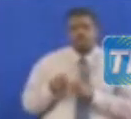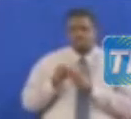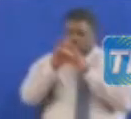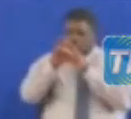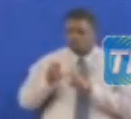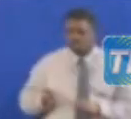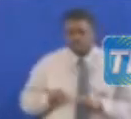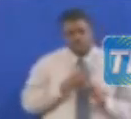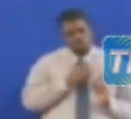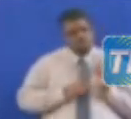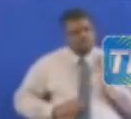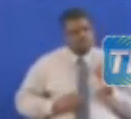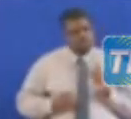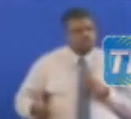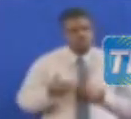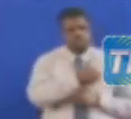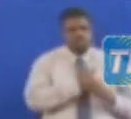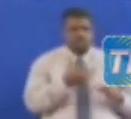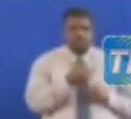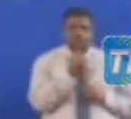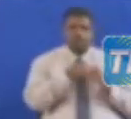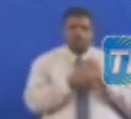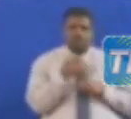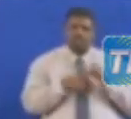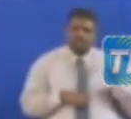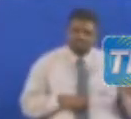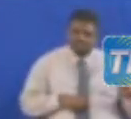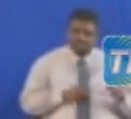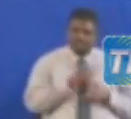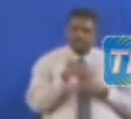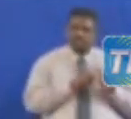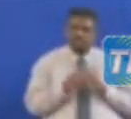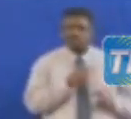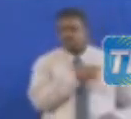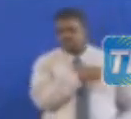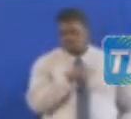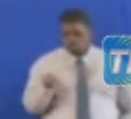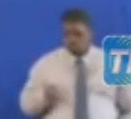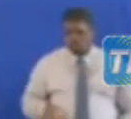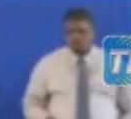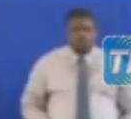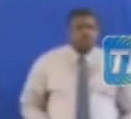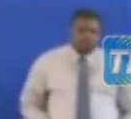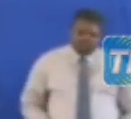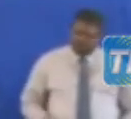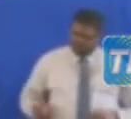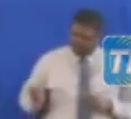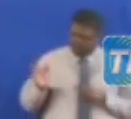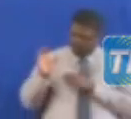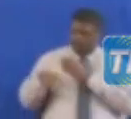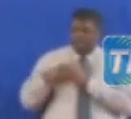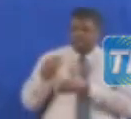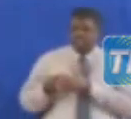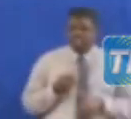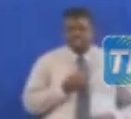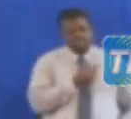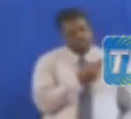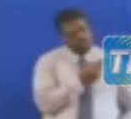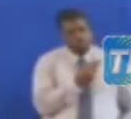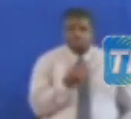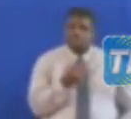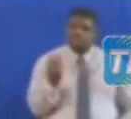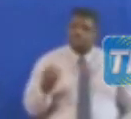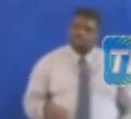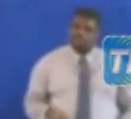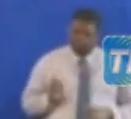doria, ulinzi na ukusanyaji wa mapato ya ndani katika halmashauri hizo. Mheshimiwa Spika, katika mwaka wa fedha